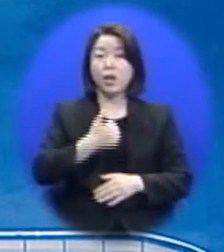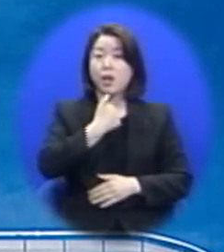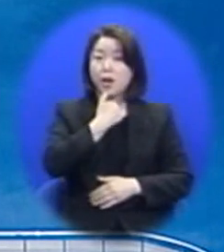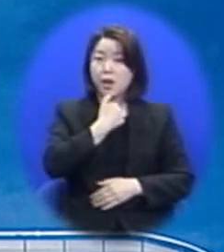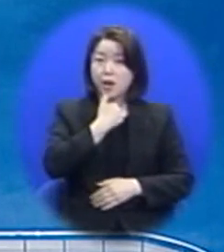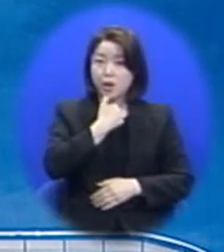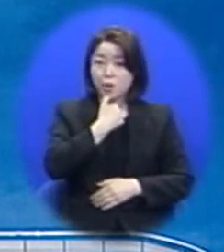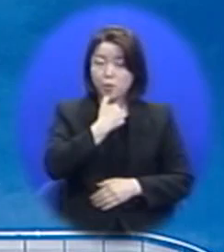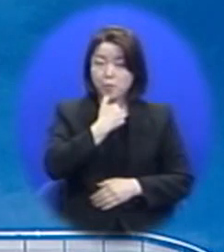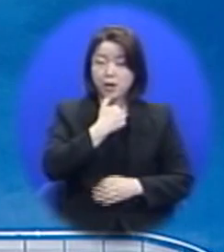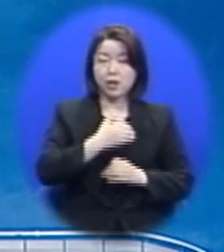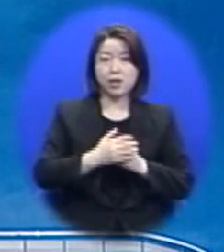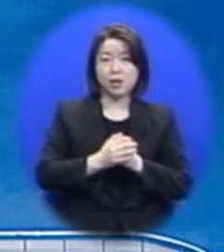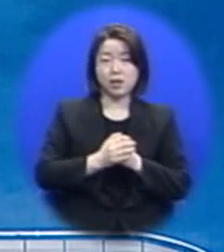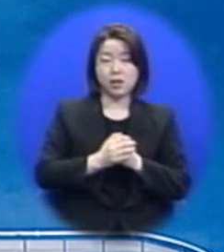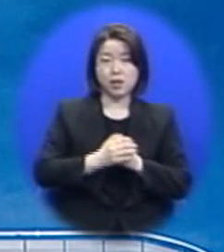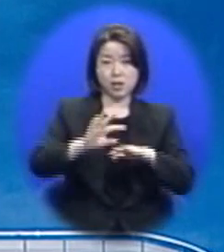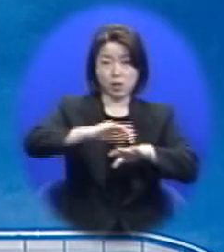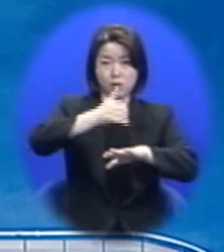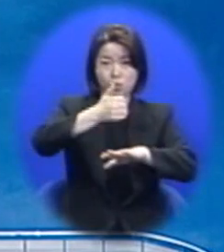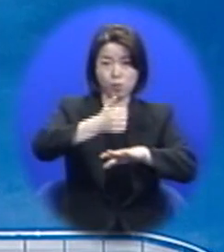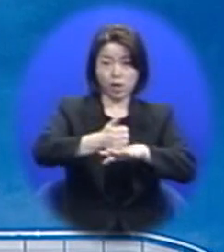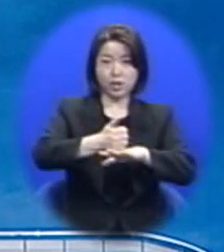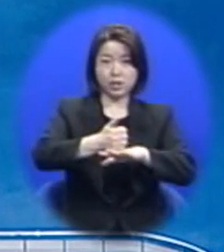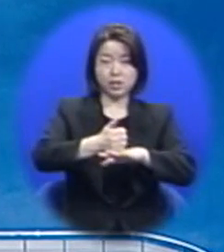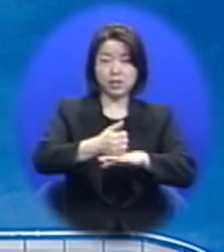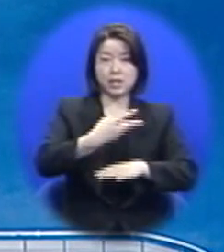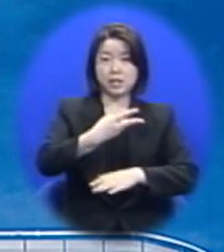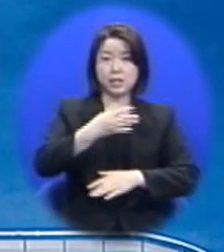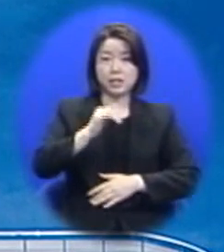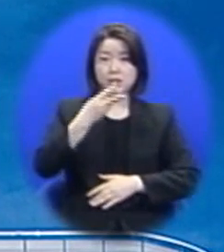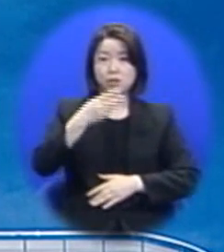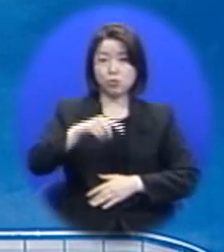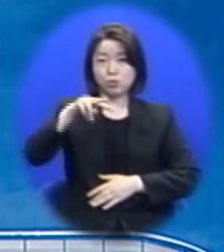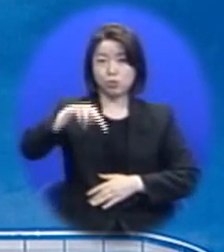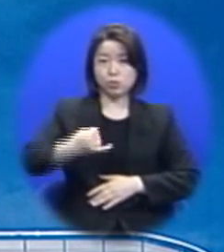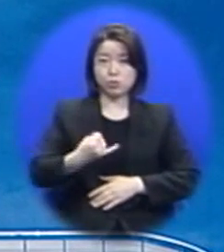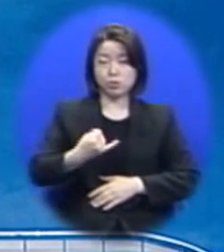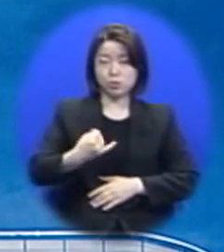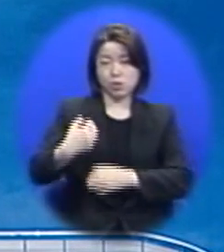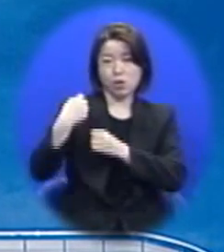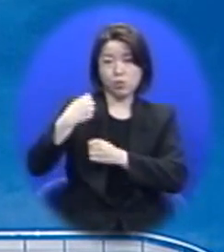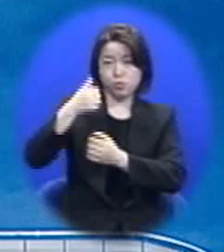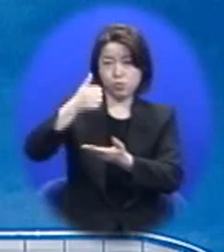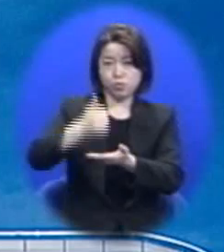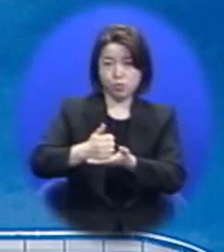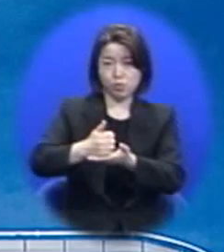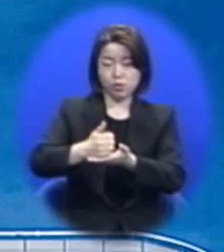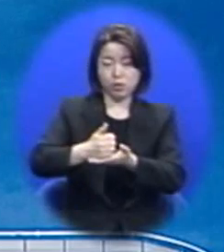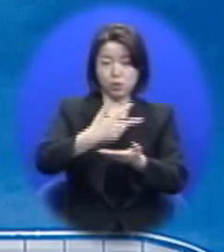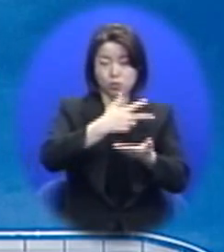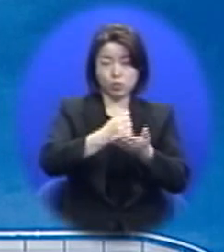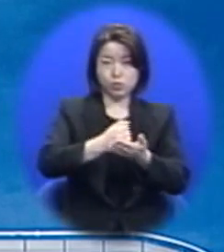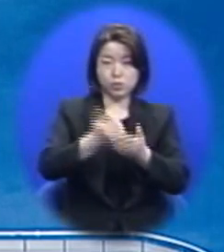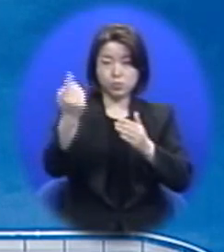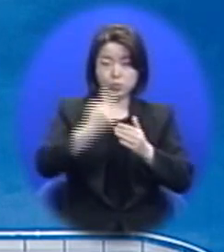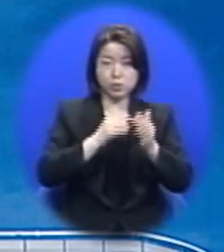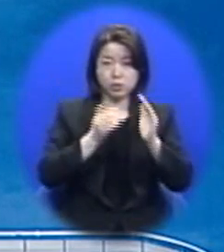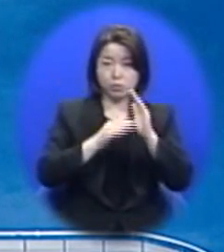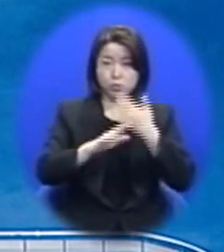로마 황제가 티투스라는 장군을 주 70년에